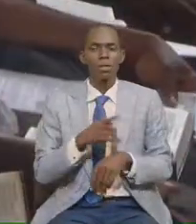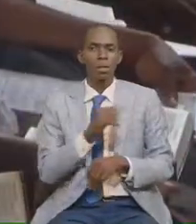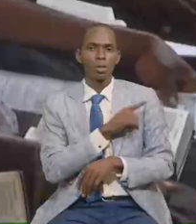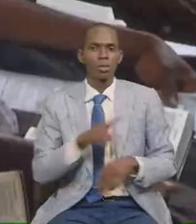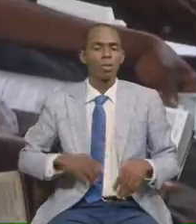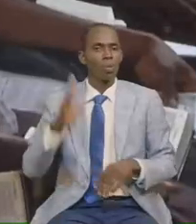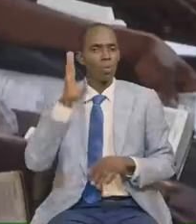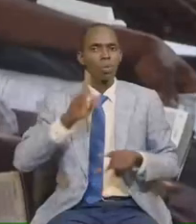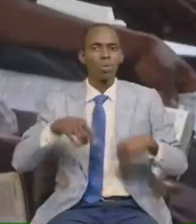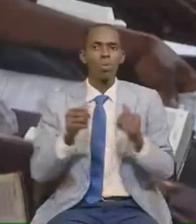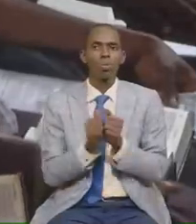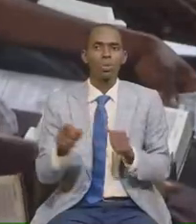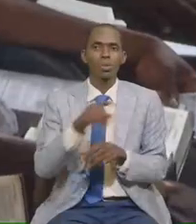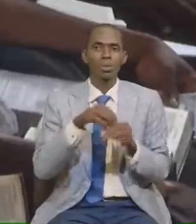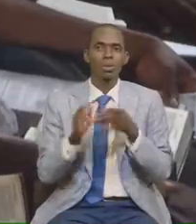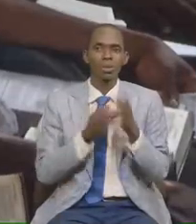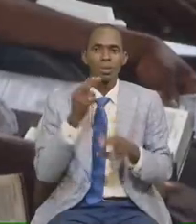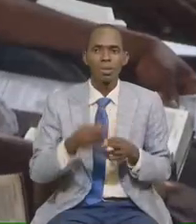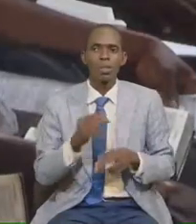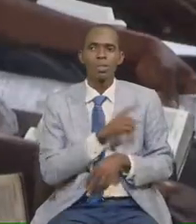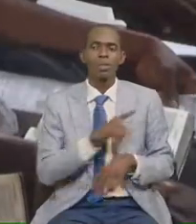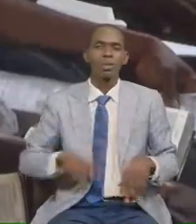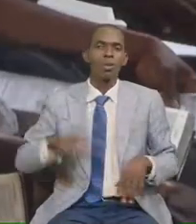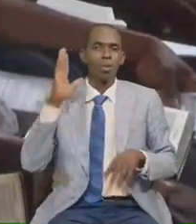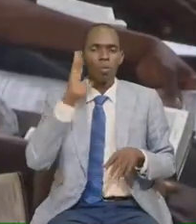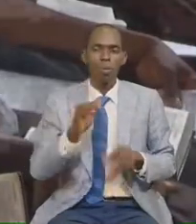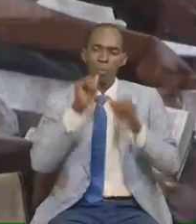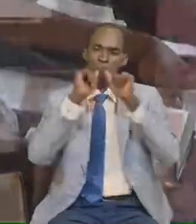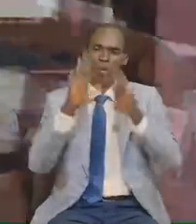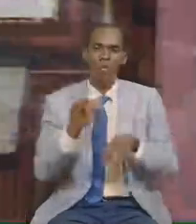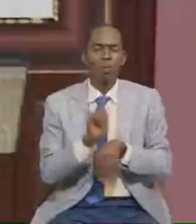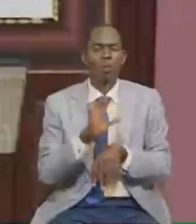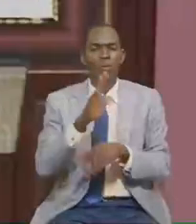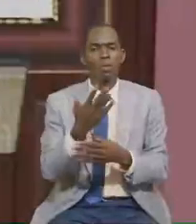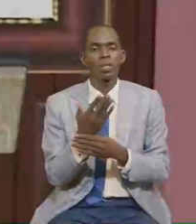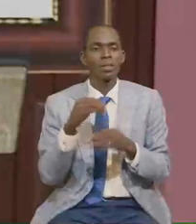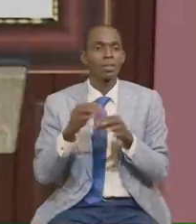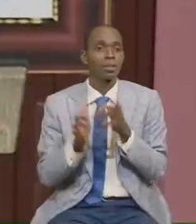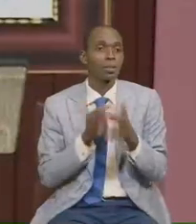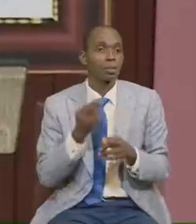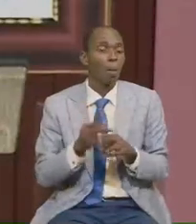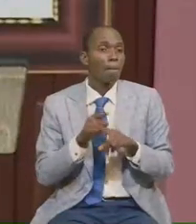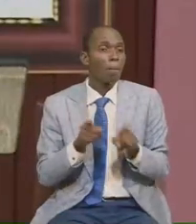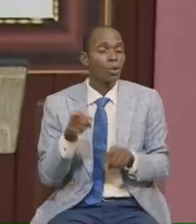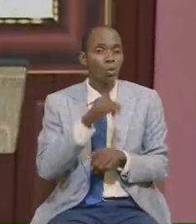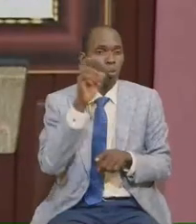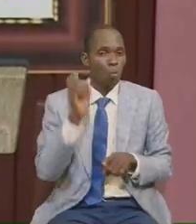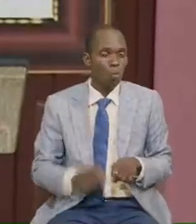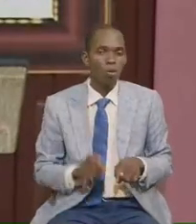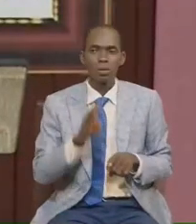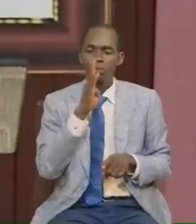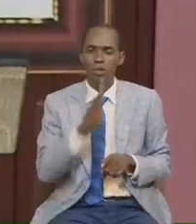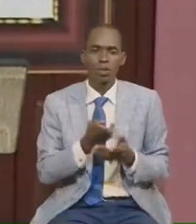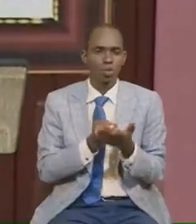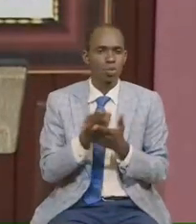Et Dieu va prospérer l'œuvre de tes mains. Mais tu dois être sincère dans ce travail, fidèle. Tu dois